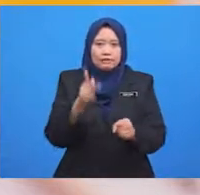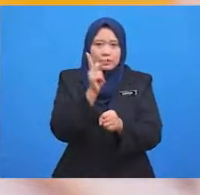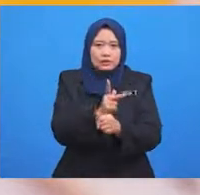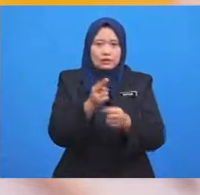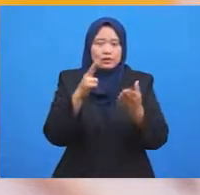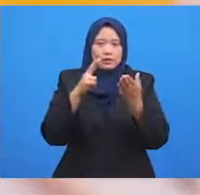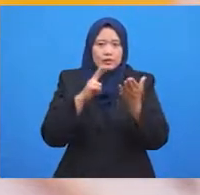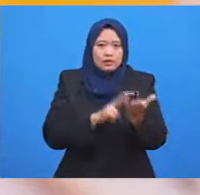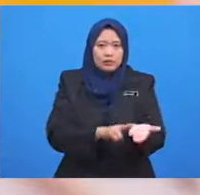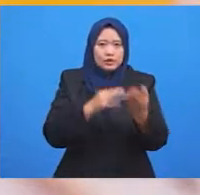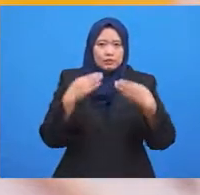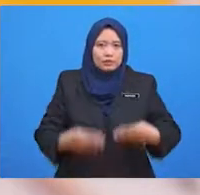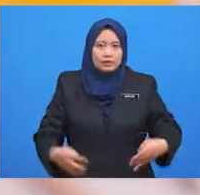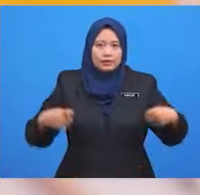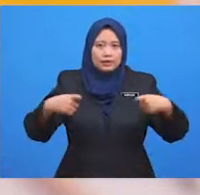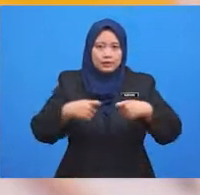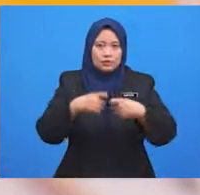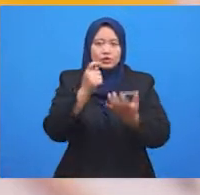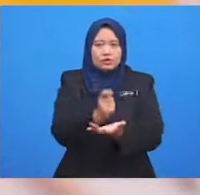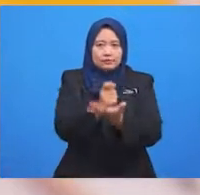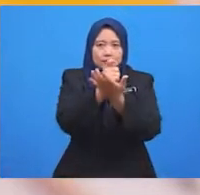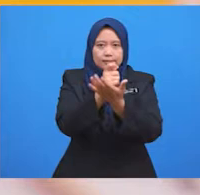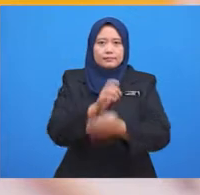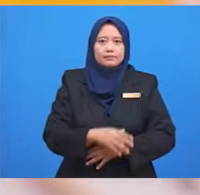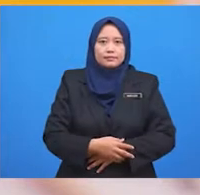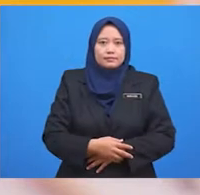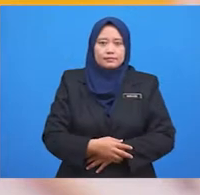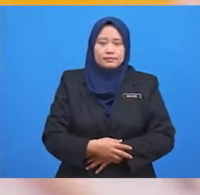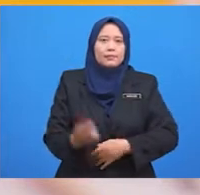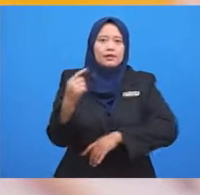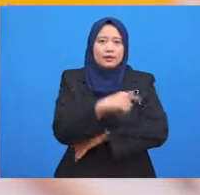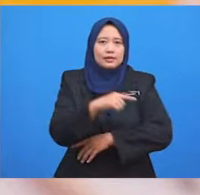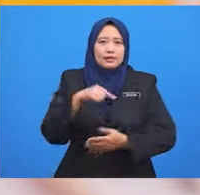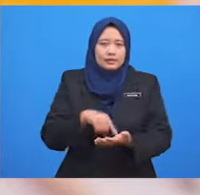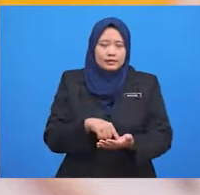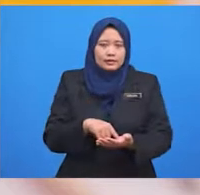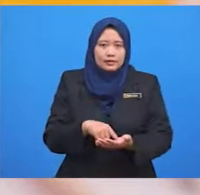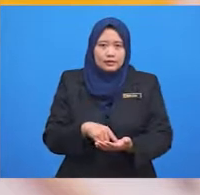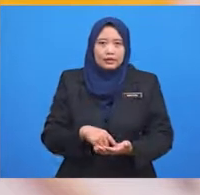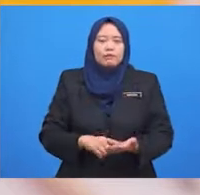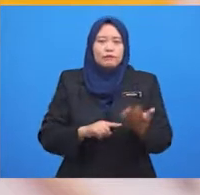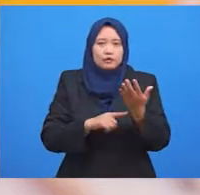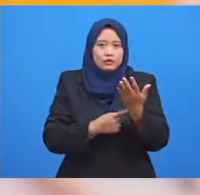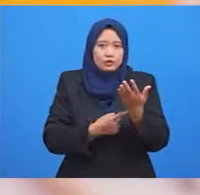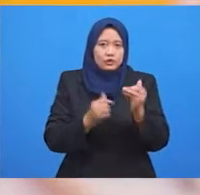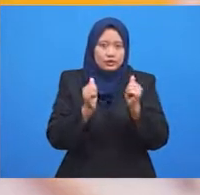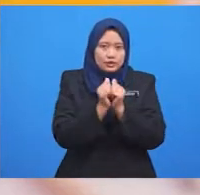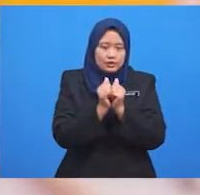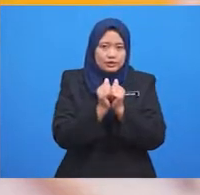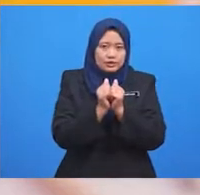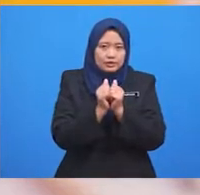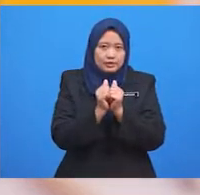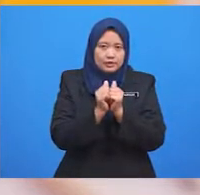perkhidmatan rawatan badan elektroterapi. Hari ini, saya nak memulakan dengan kompetensi Aesthetic